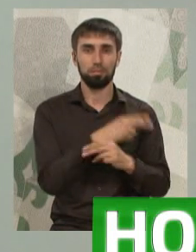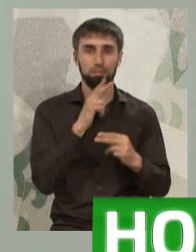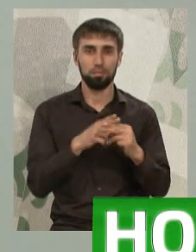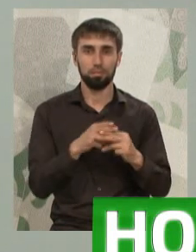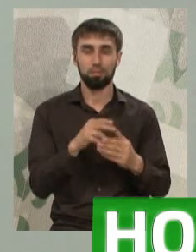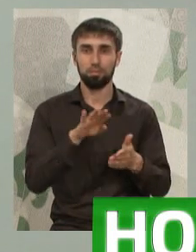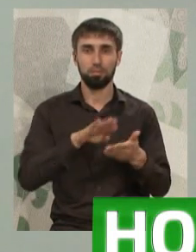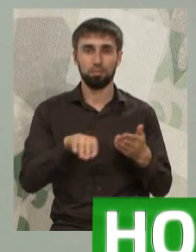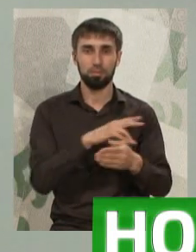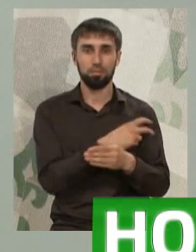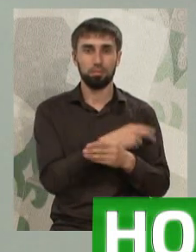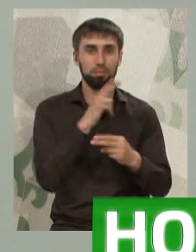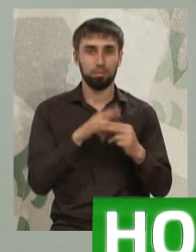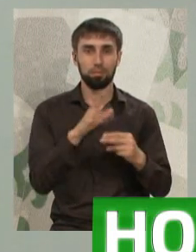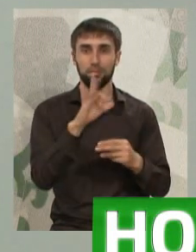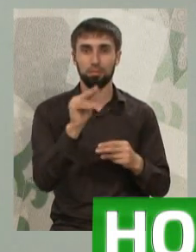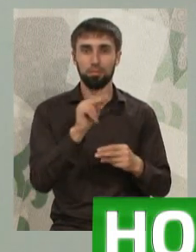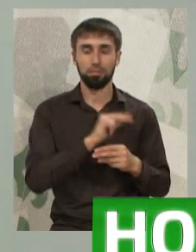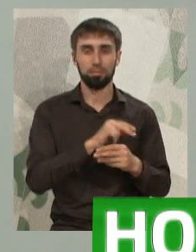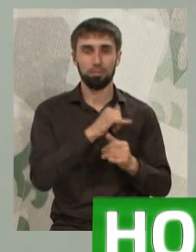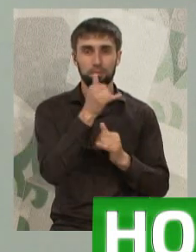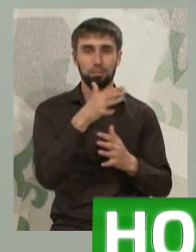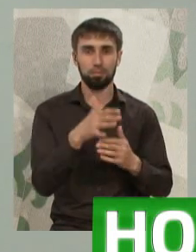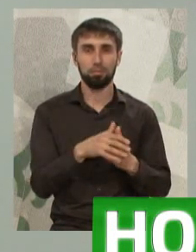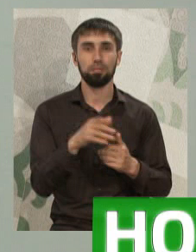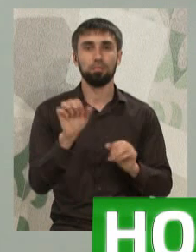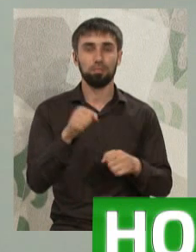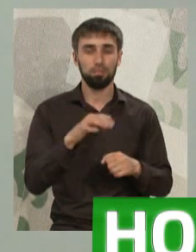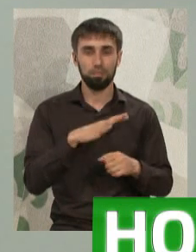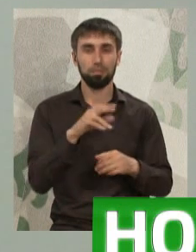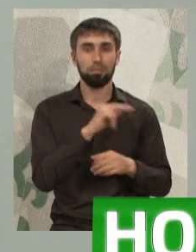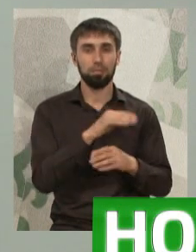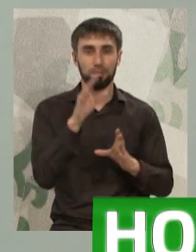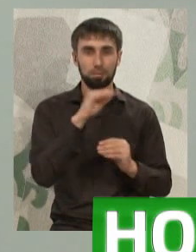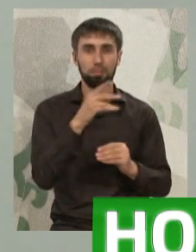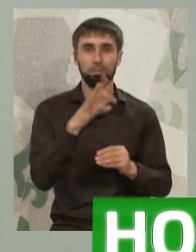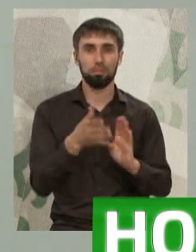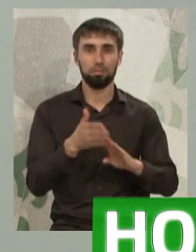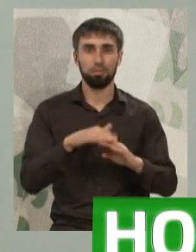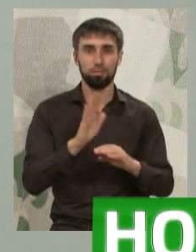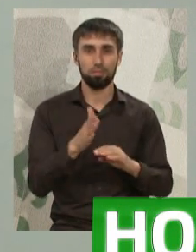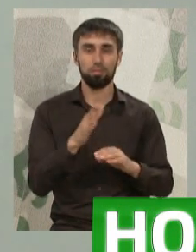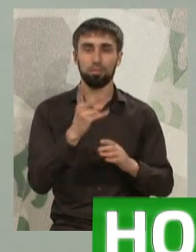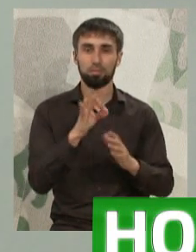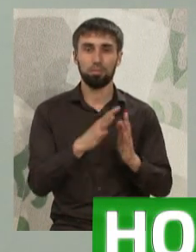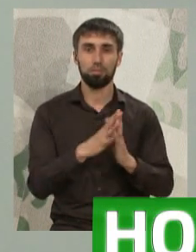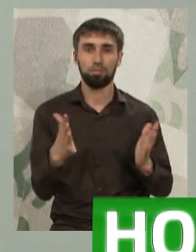без медсестры врач работать не сможет. Но даже если сможет, будет очень тяжело. Нагрузку тянет больше